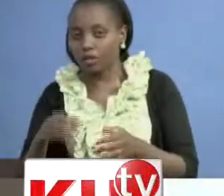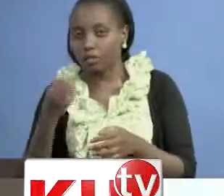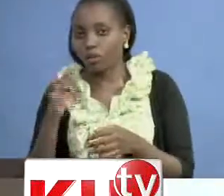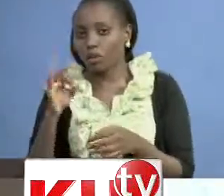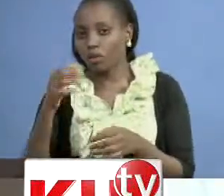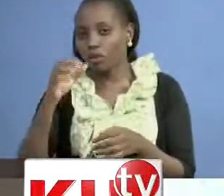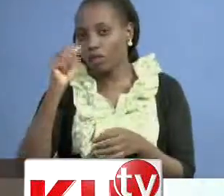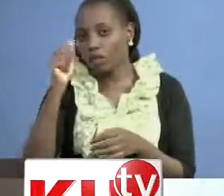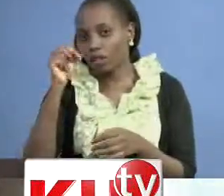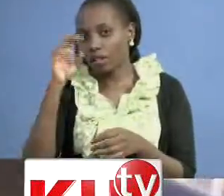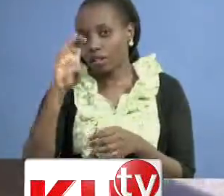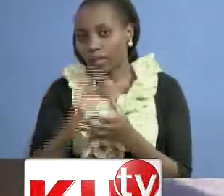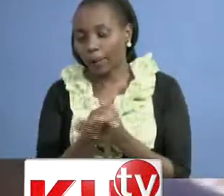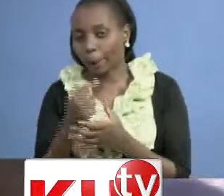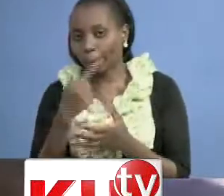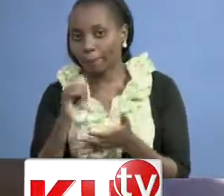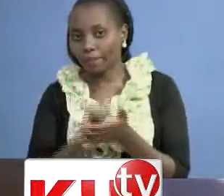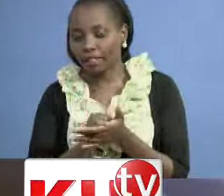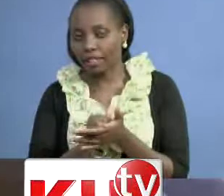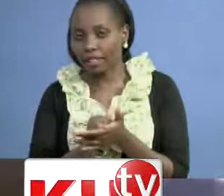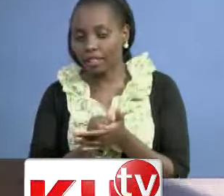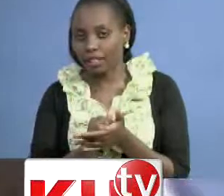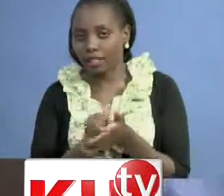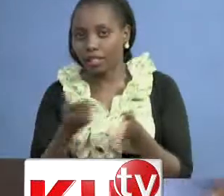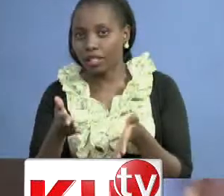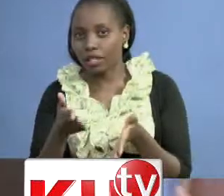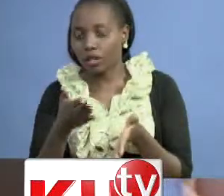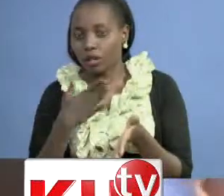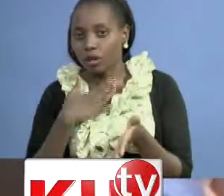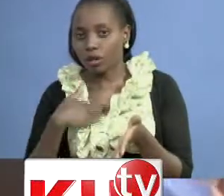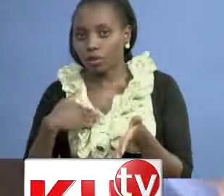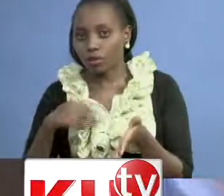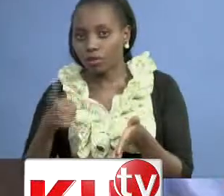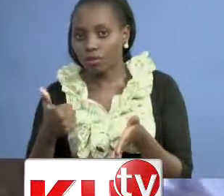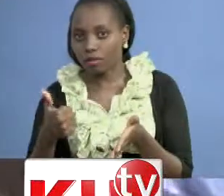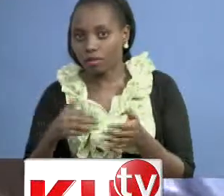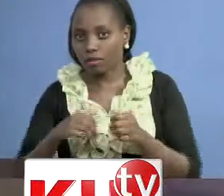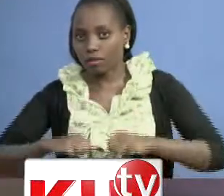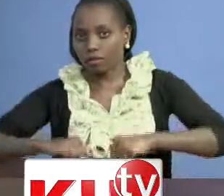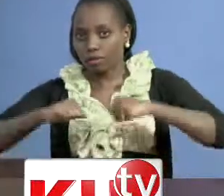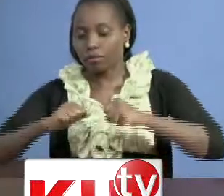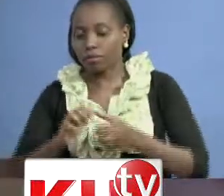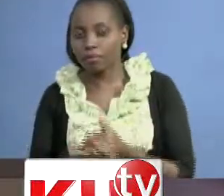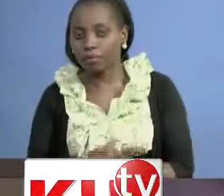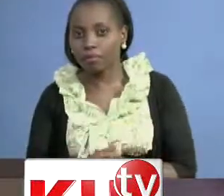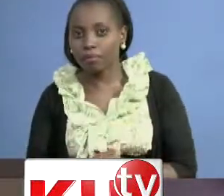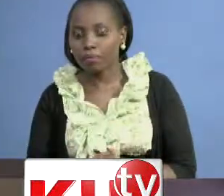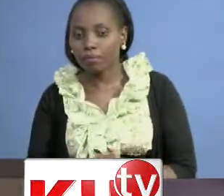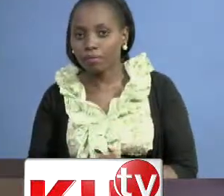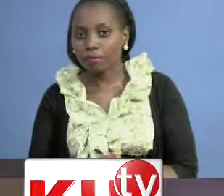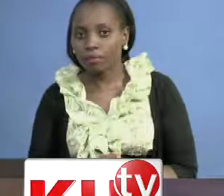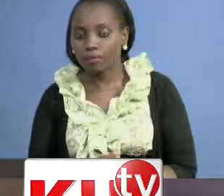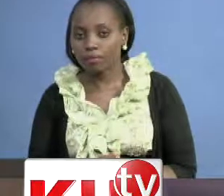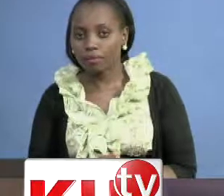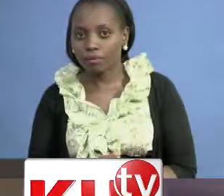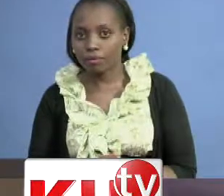Musalia Mudavadi, huku akipendelea katibu mkuu wa hivi karibuni zaidi Barack Muluka. So let us